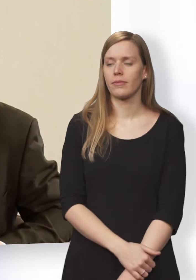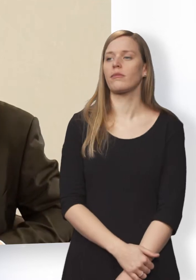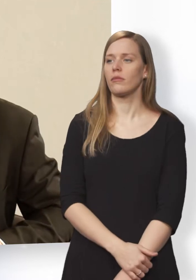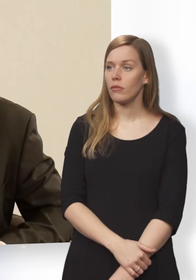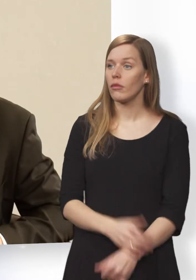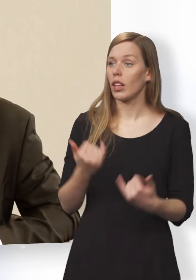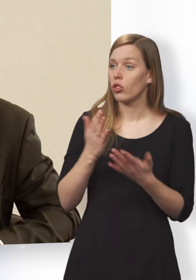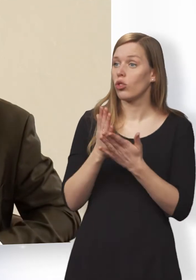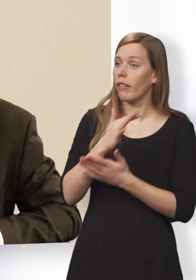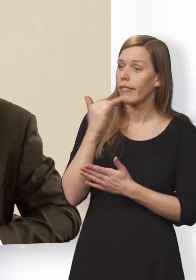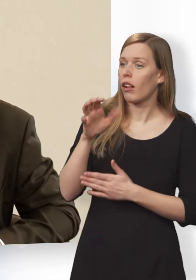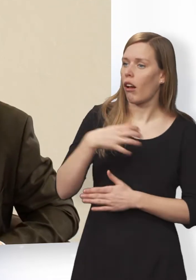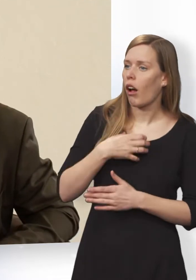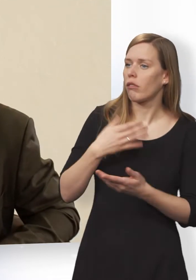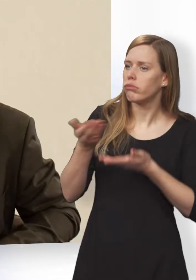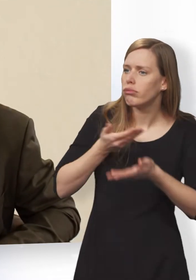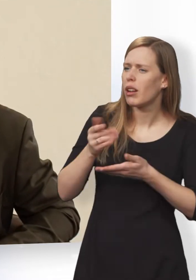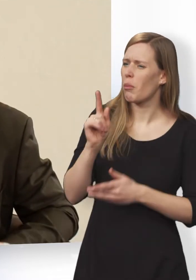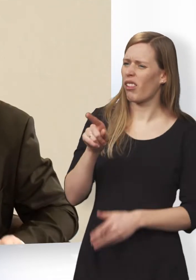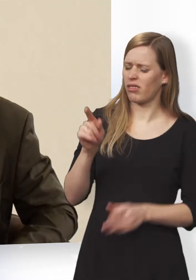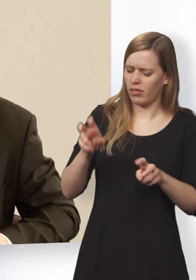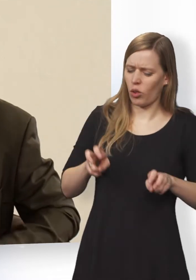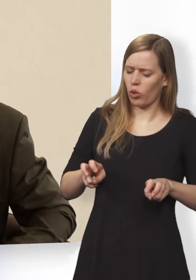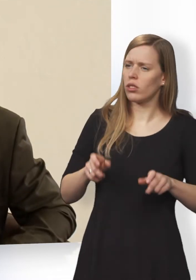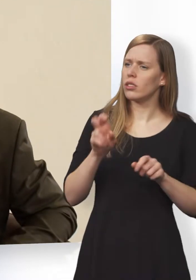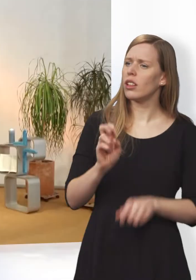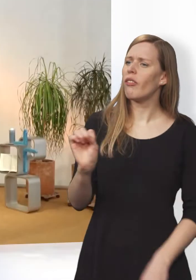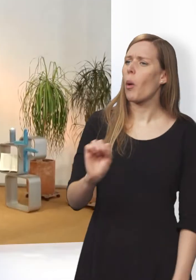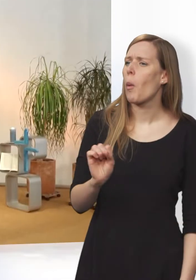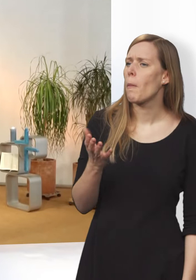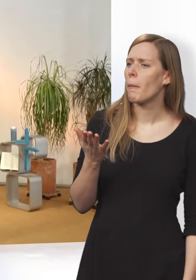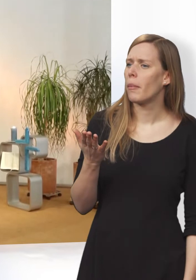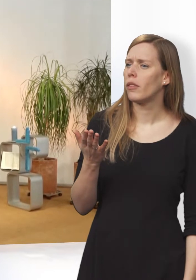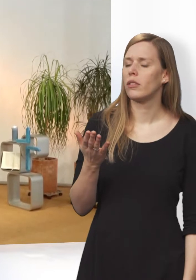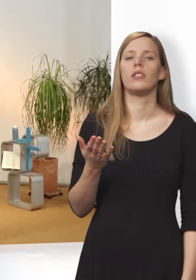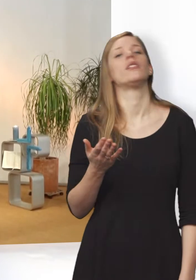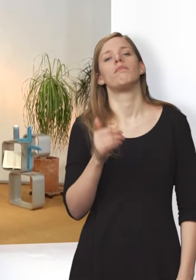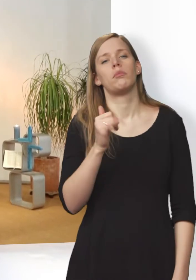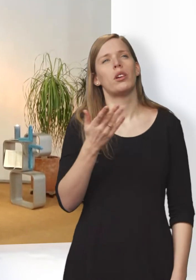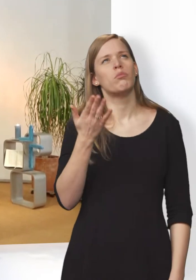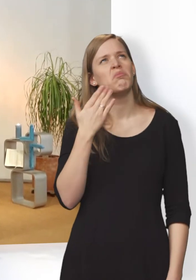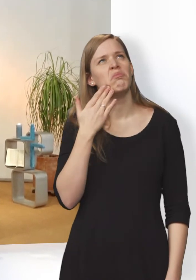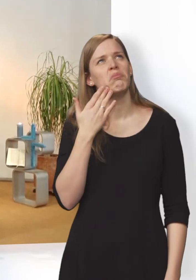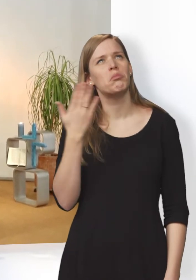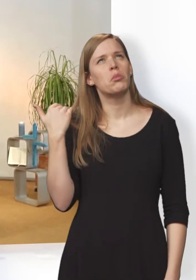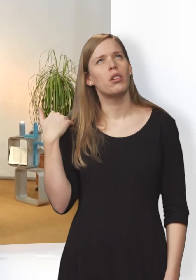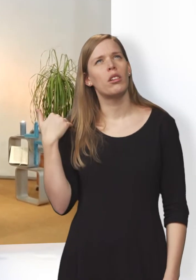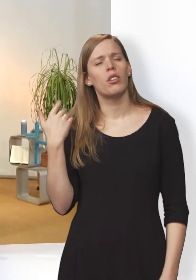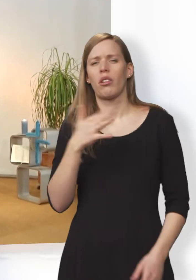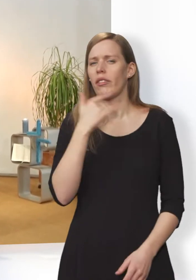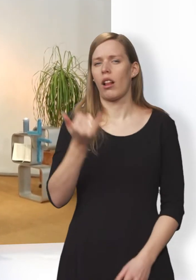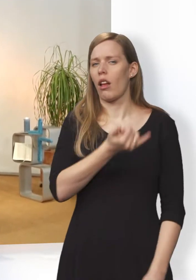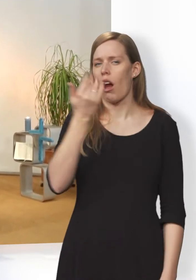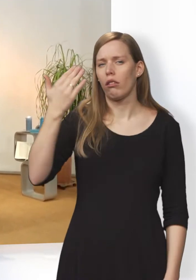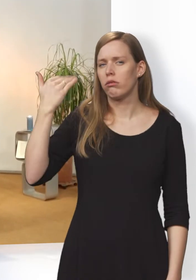ihre krankheit gesprochen jetzt wissen wir aber noch nicht warum sie im rollstuhl sitzen was es von schleichender prozess war ja also bei mir wurde vor auch das jetzt so viele